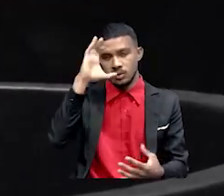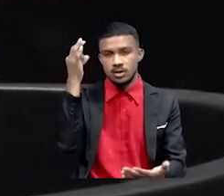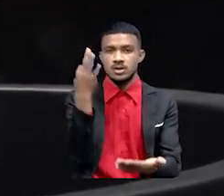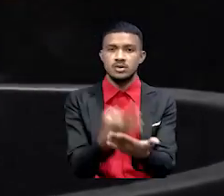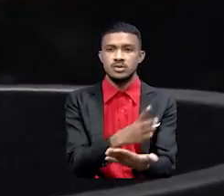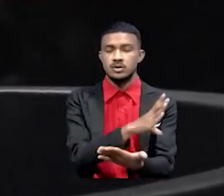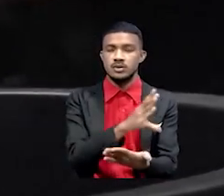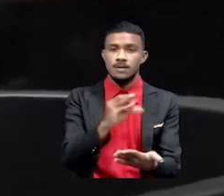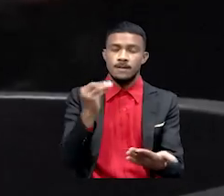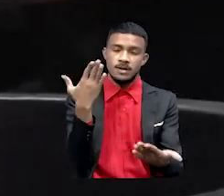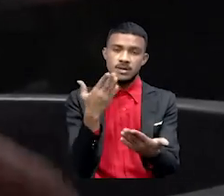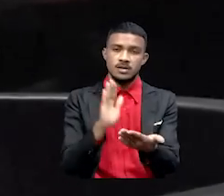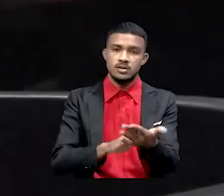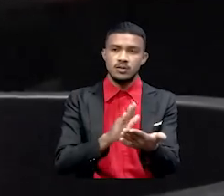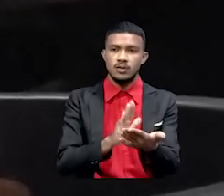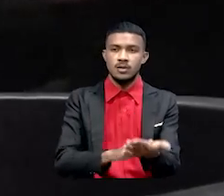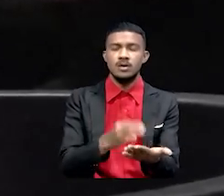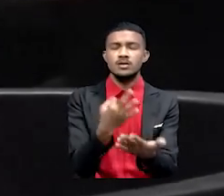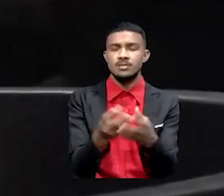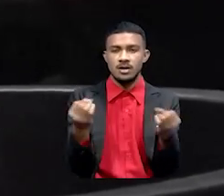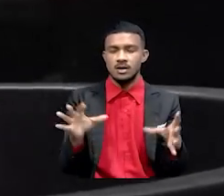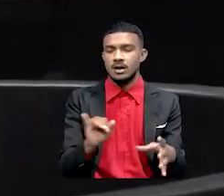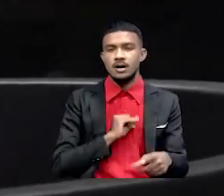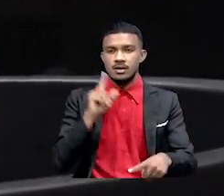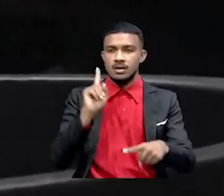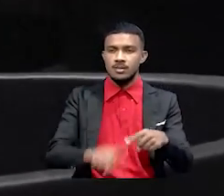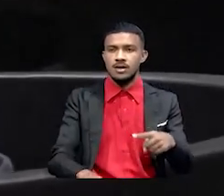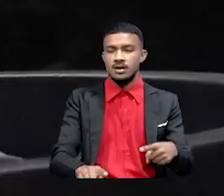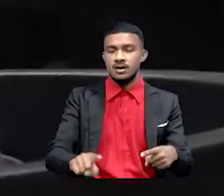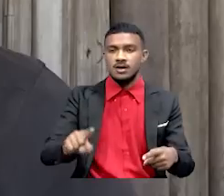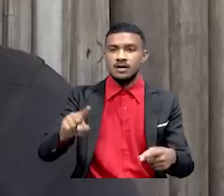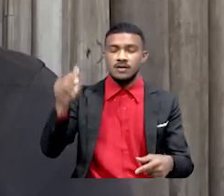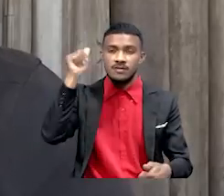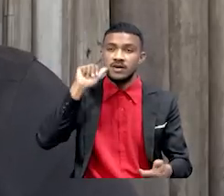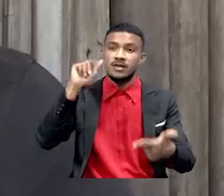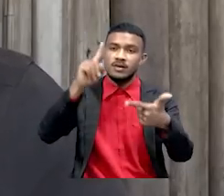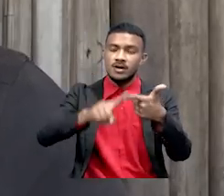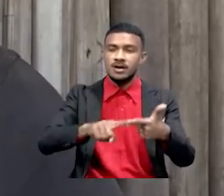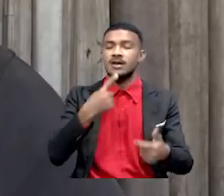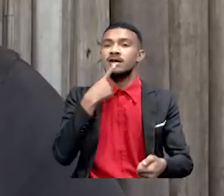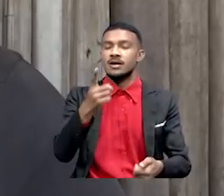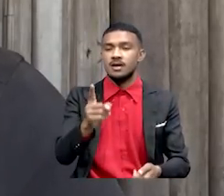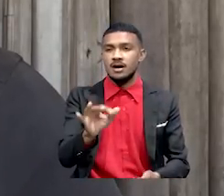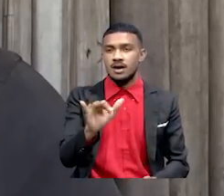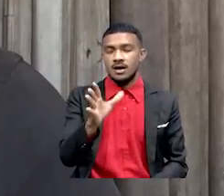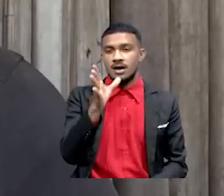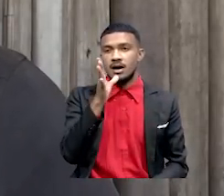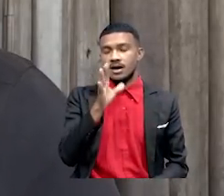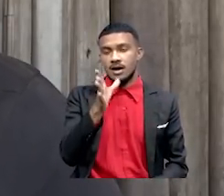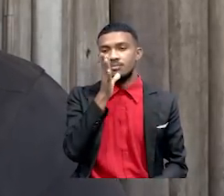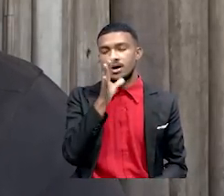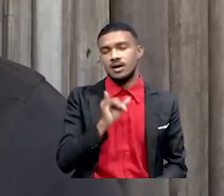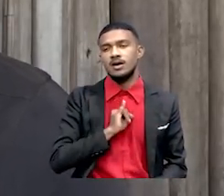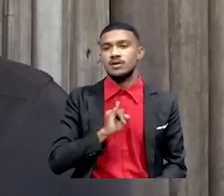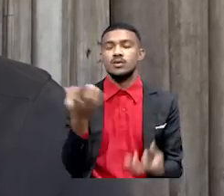aku teliman de ne bahau dan sene ne hau la ko he ida fetok ke dua ne dan sene ama agora hau atau tamat SMA ona